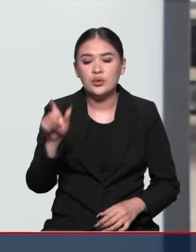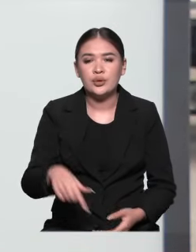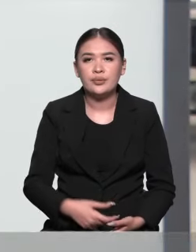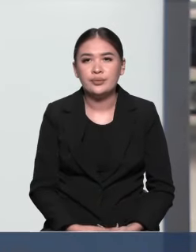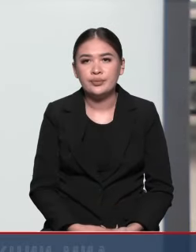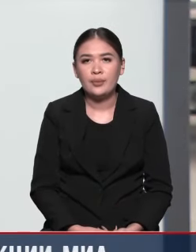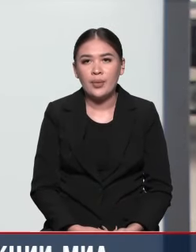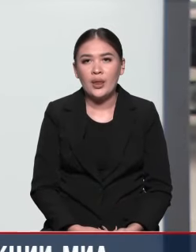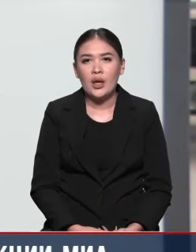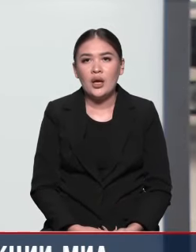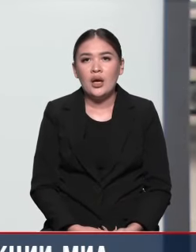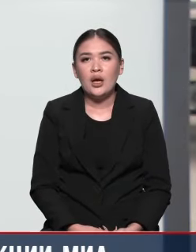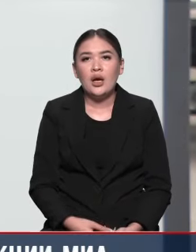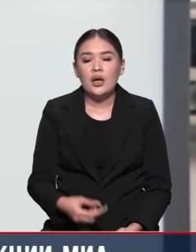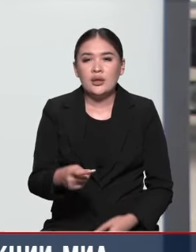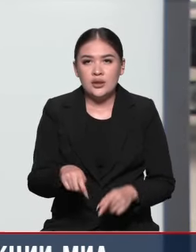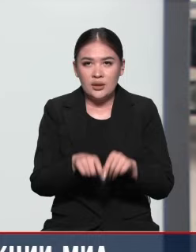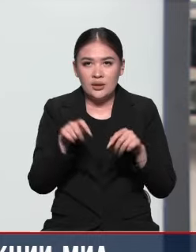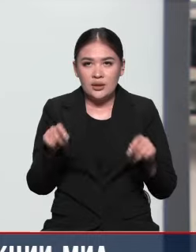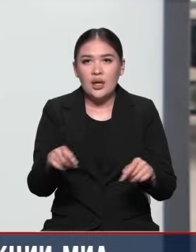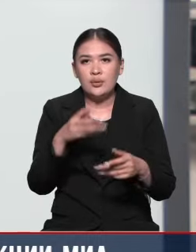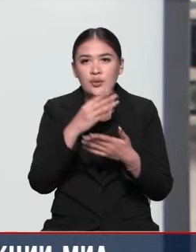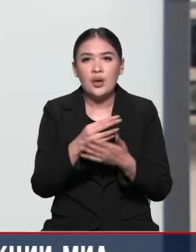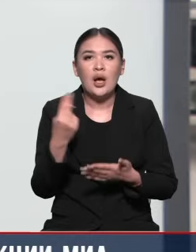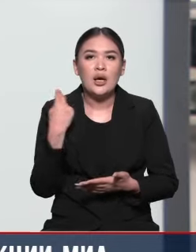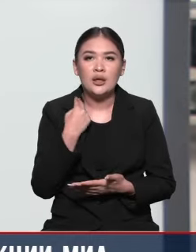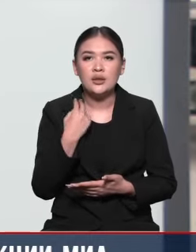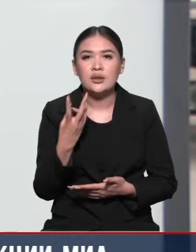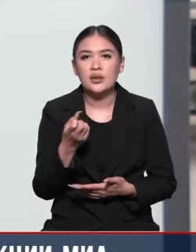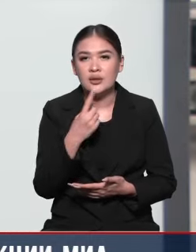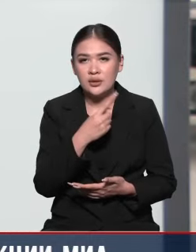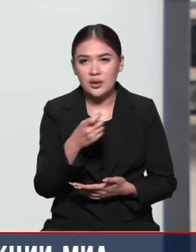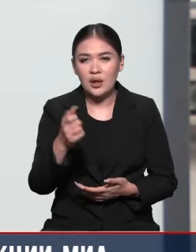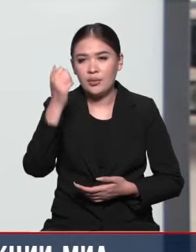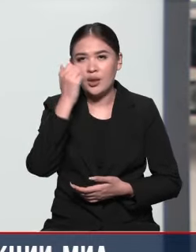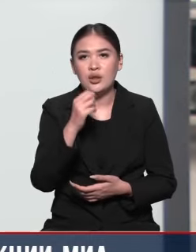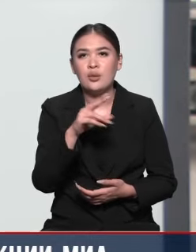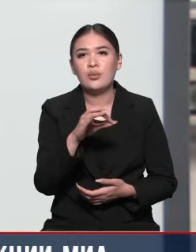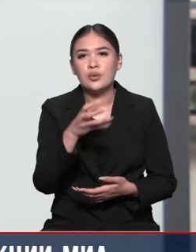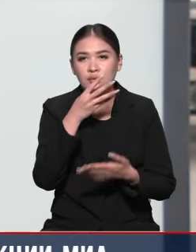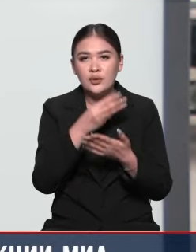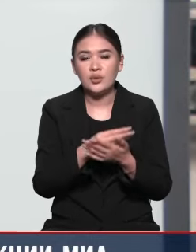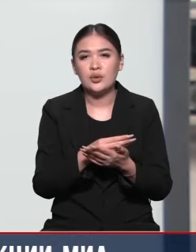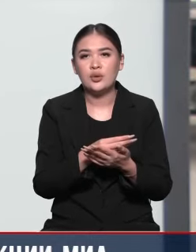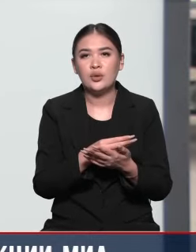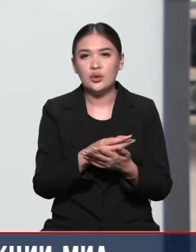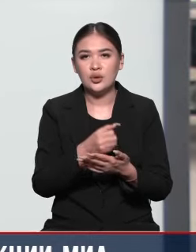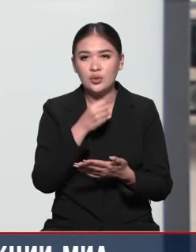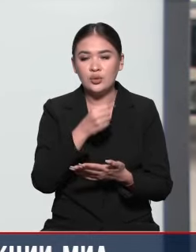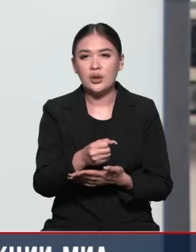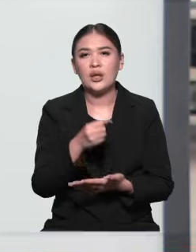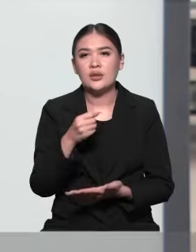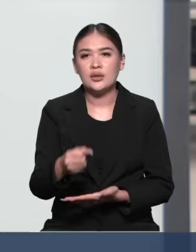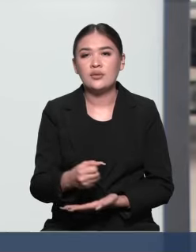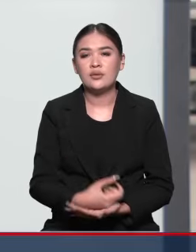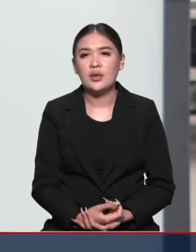создаем свой эксклюзивный контент на английском языке благодаря пулу собственных журналистов.